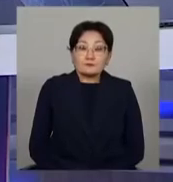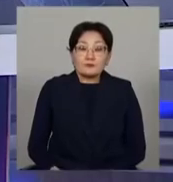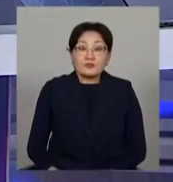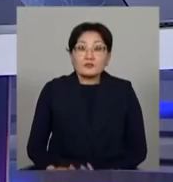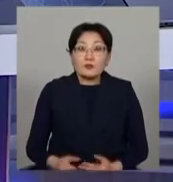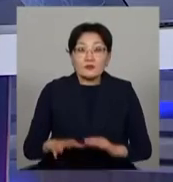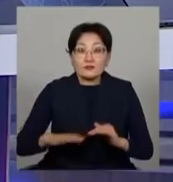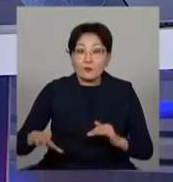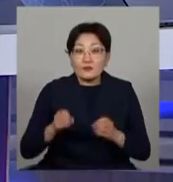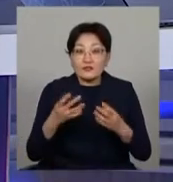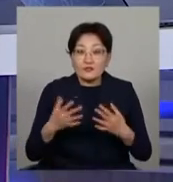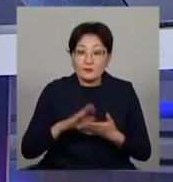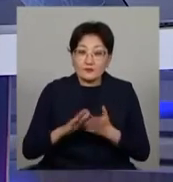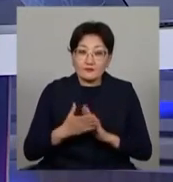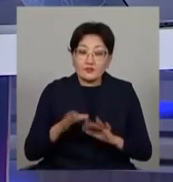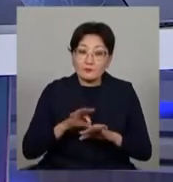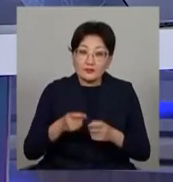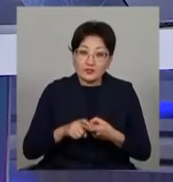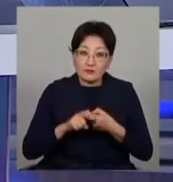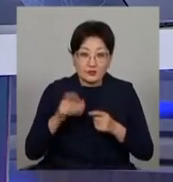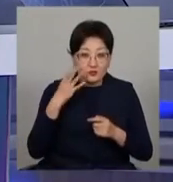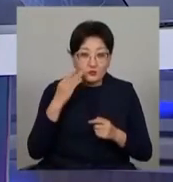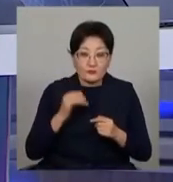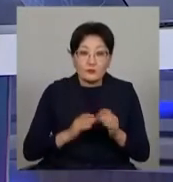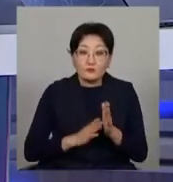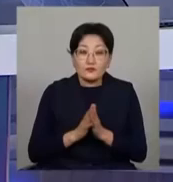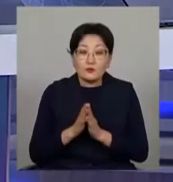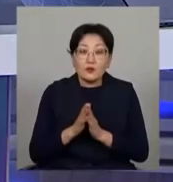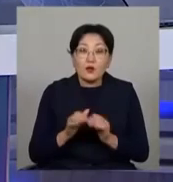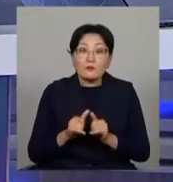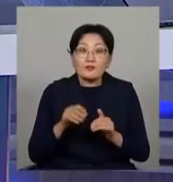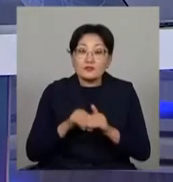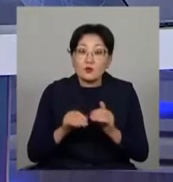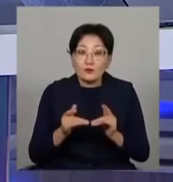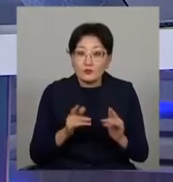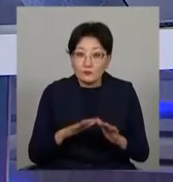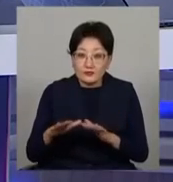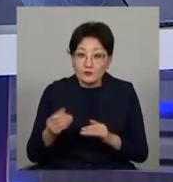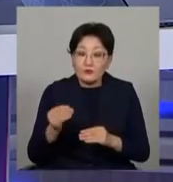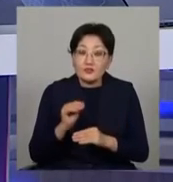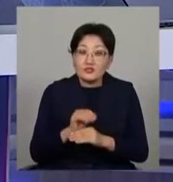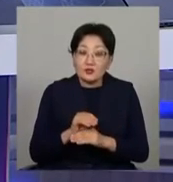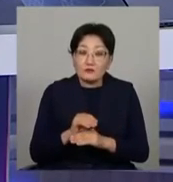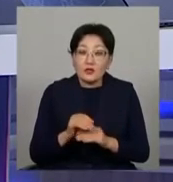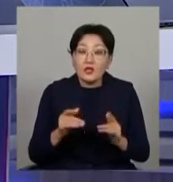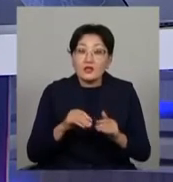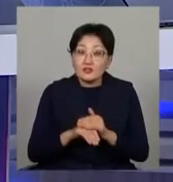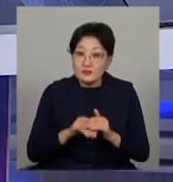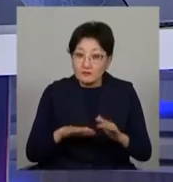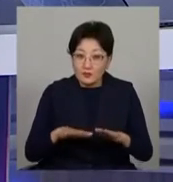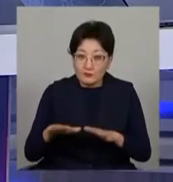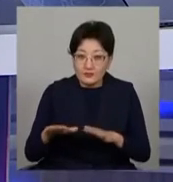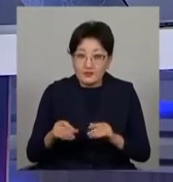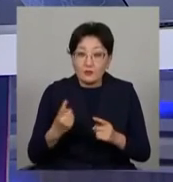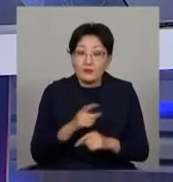Между тем, на фоне непростой обстановки с коронавирусом в Алматы наращивают коечный фонд. В городе начали подключать уже резервные места.